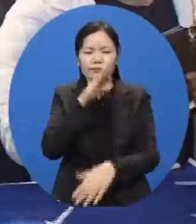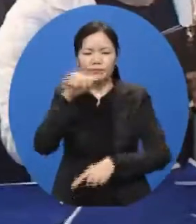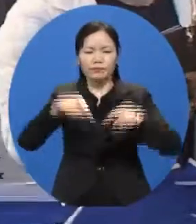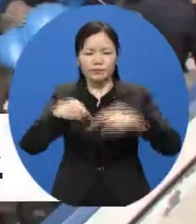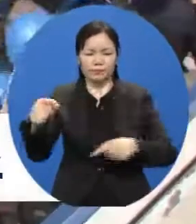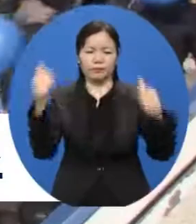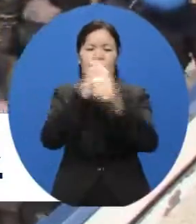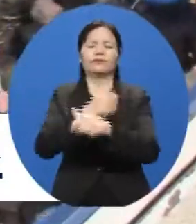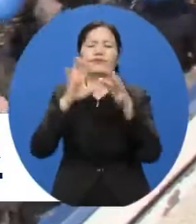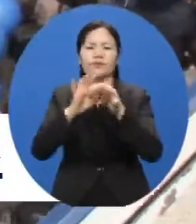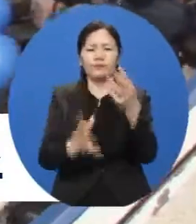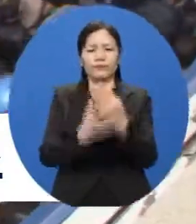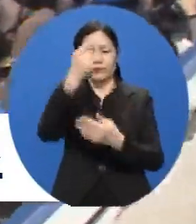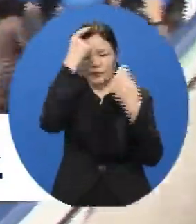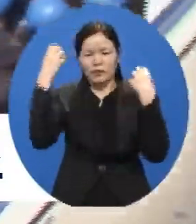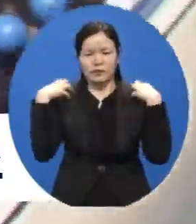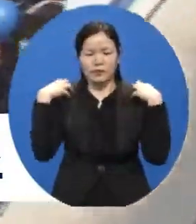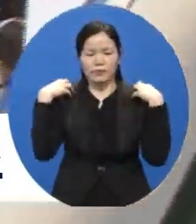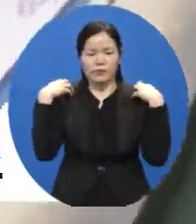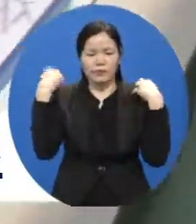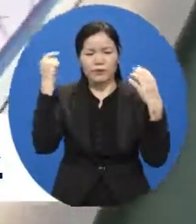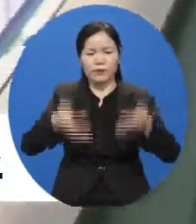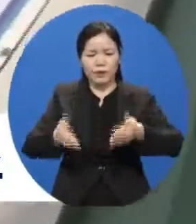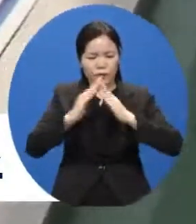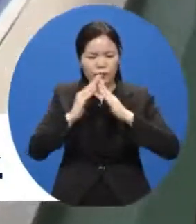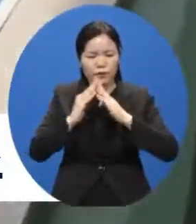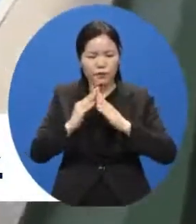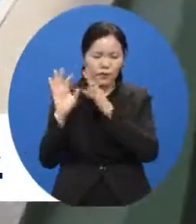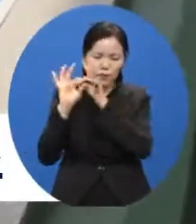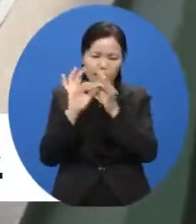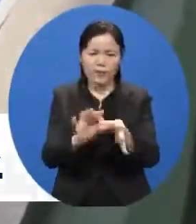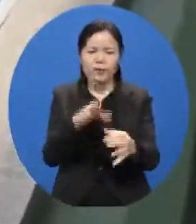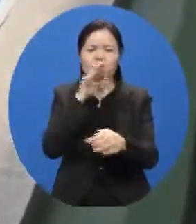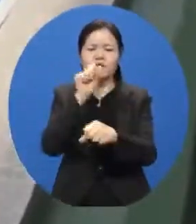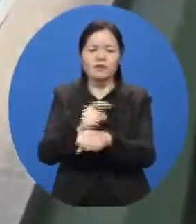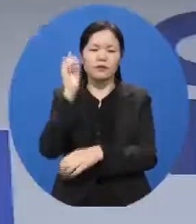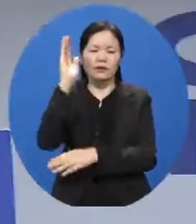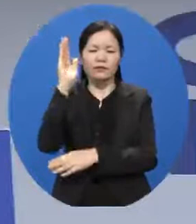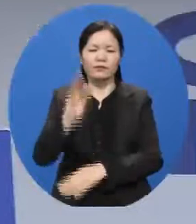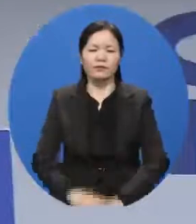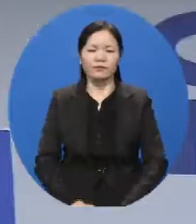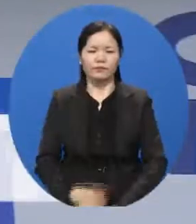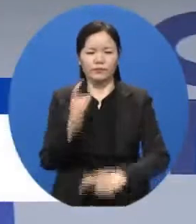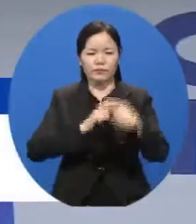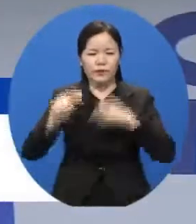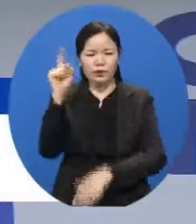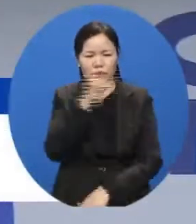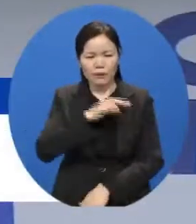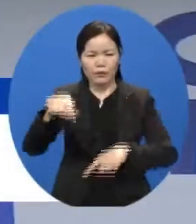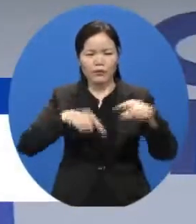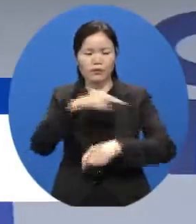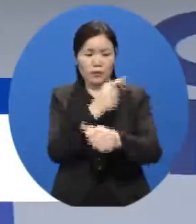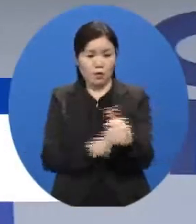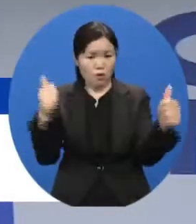정치 교체를 통한 통합정부 구상도 중단하지 않겠다며 진정성을 호소했습니다. 더 나쁜 정권 교체가